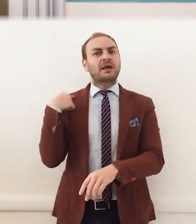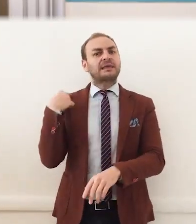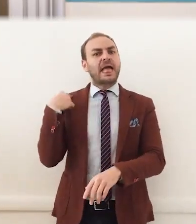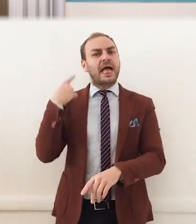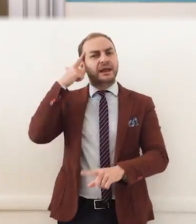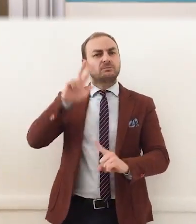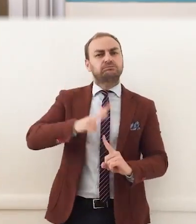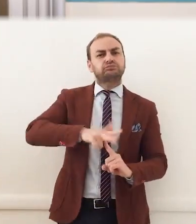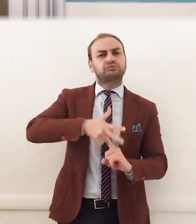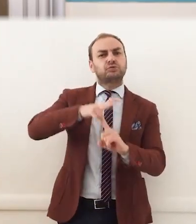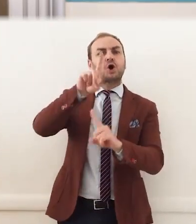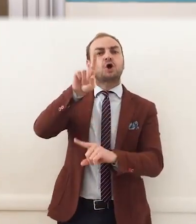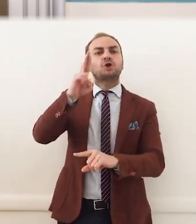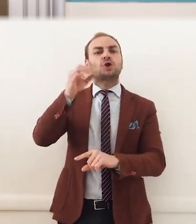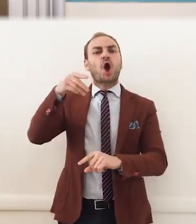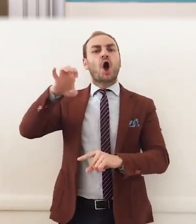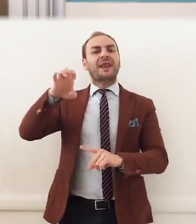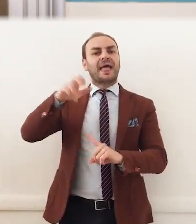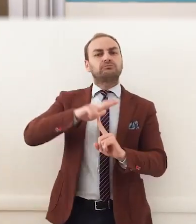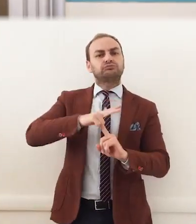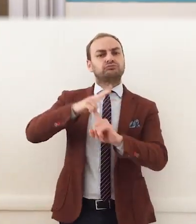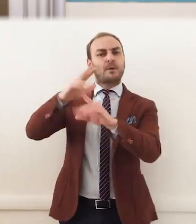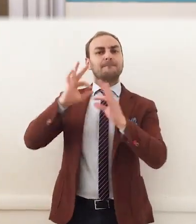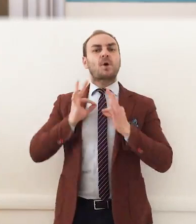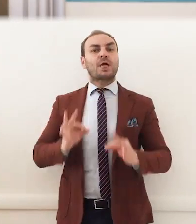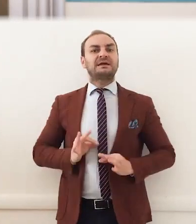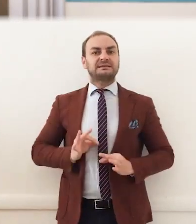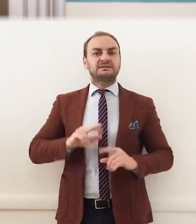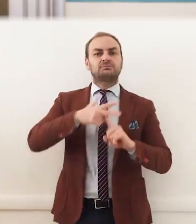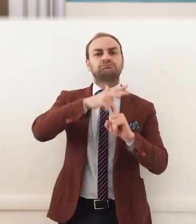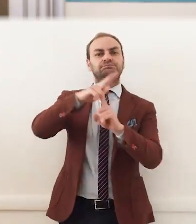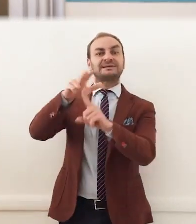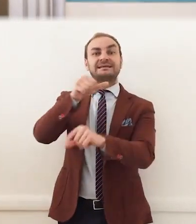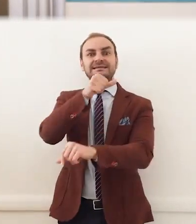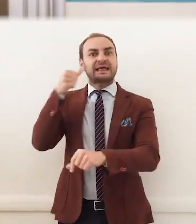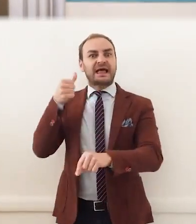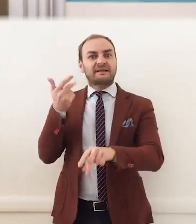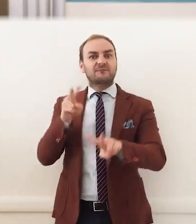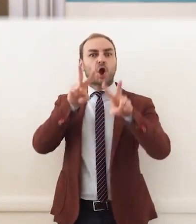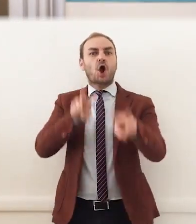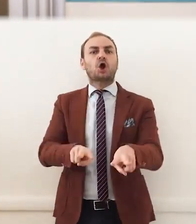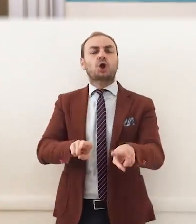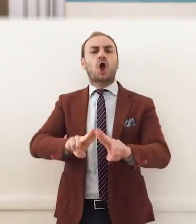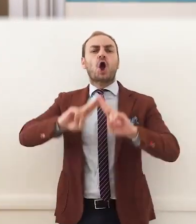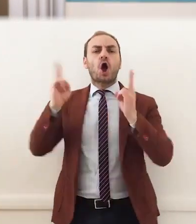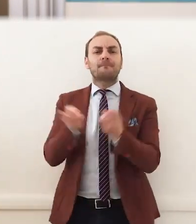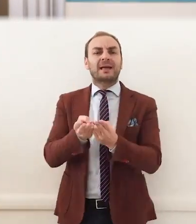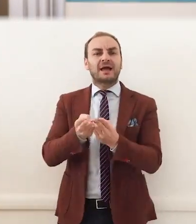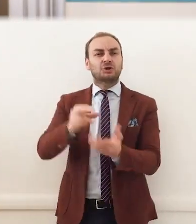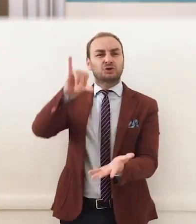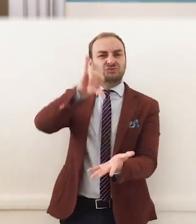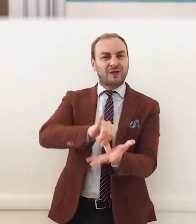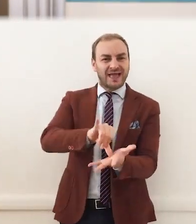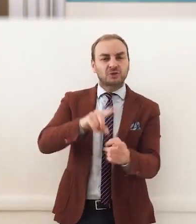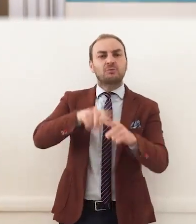città i droni della polizia municipale che ci consentono di avere una mappatura più completa delle